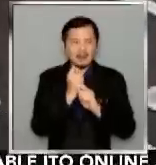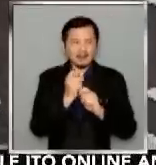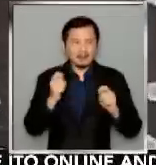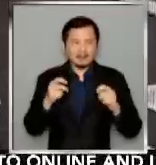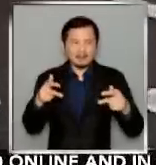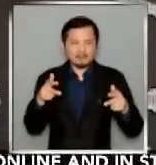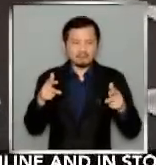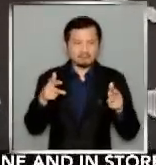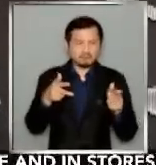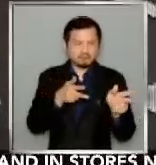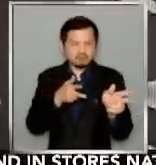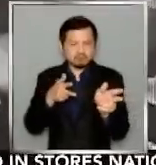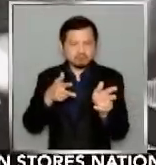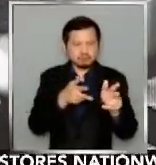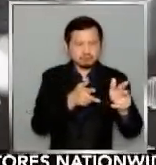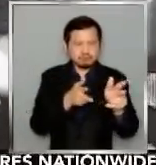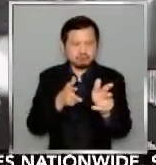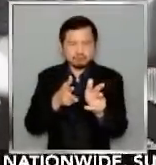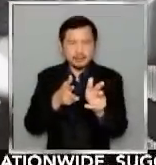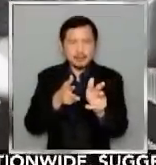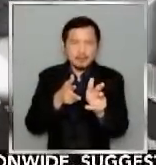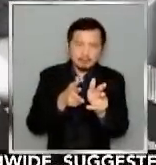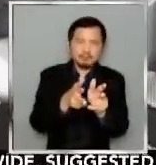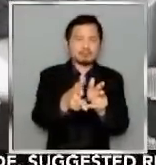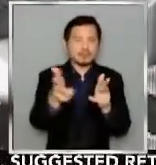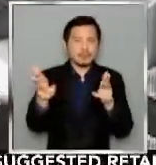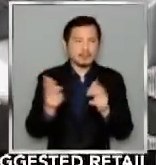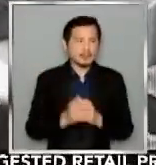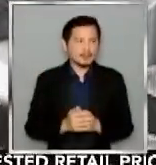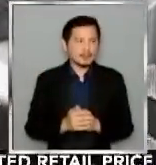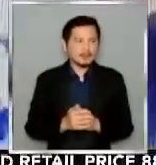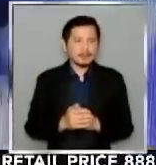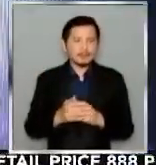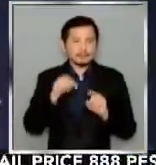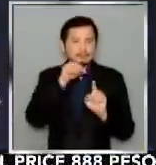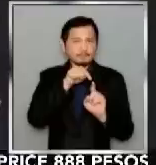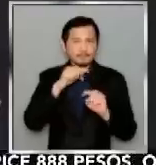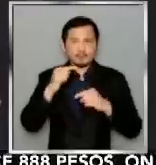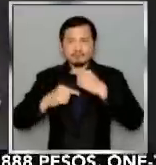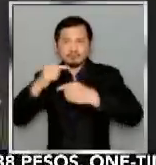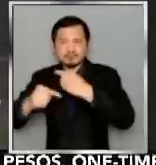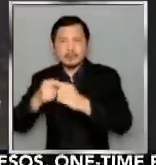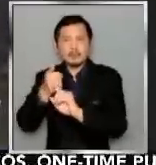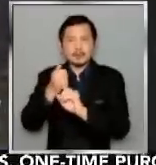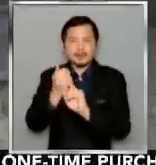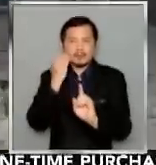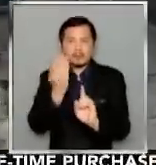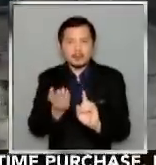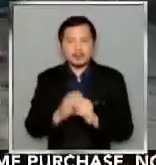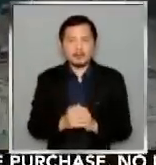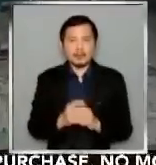ang tricycle bago tumalsik ang driver nitong si Cesar San Pedro na kanyang ikinasawi. Bumangga naman ang truck sa waiting